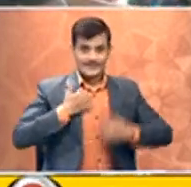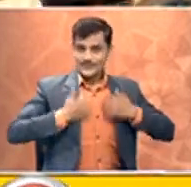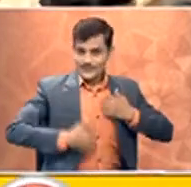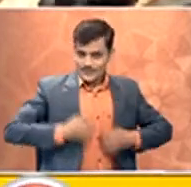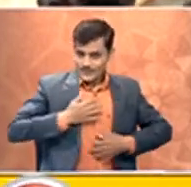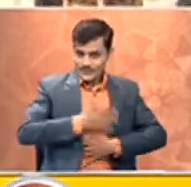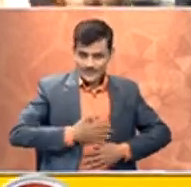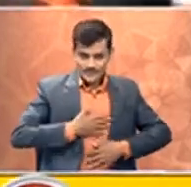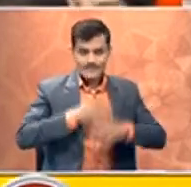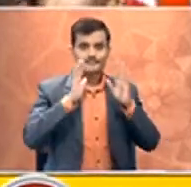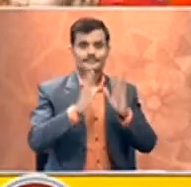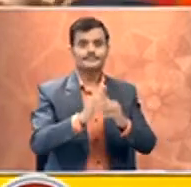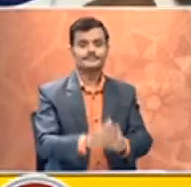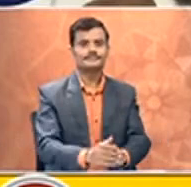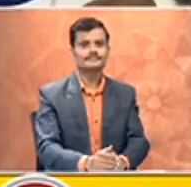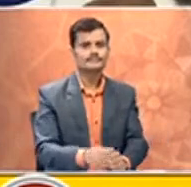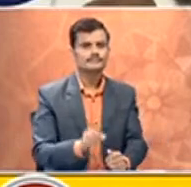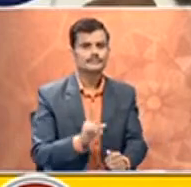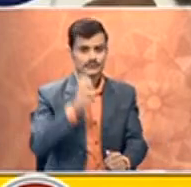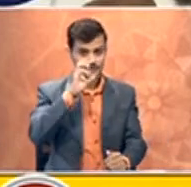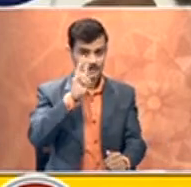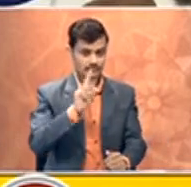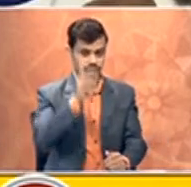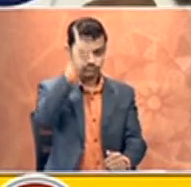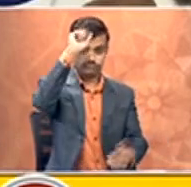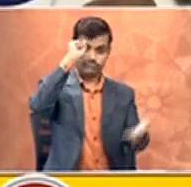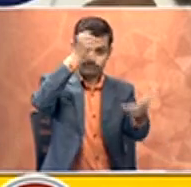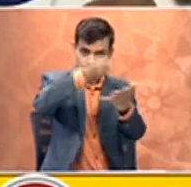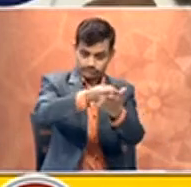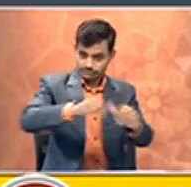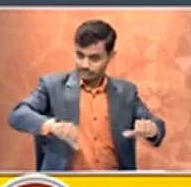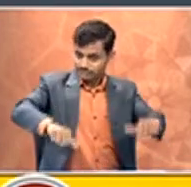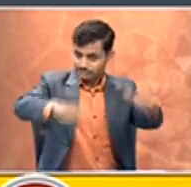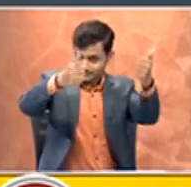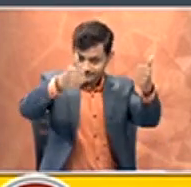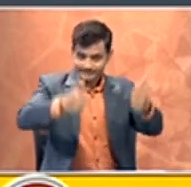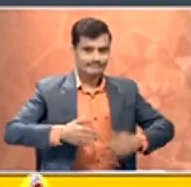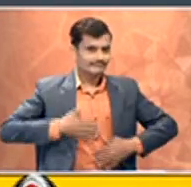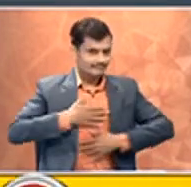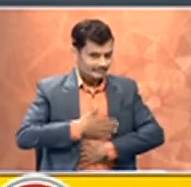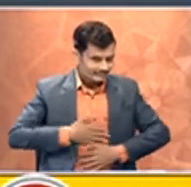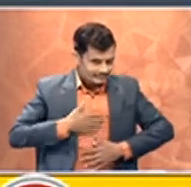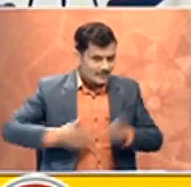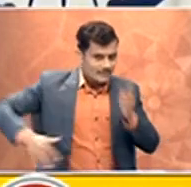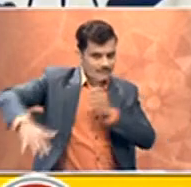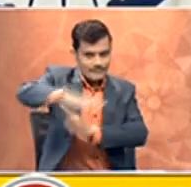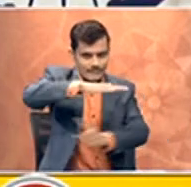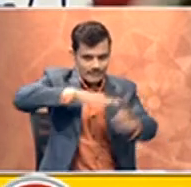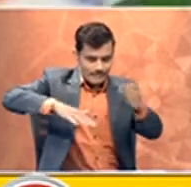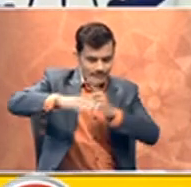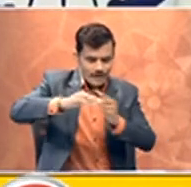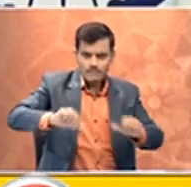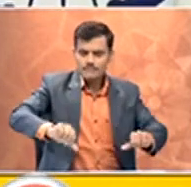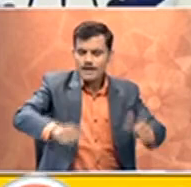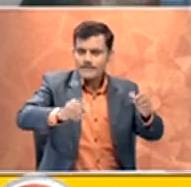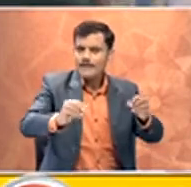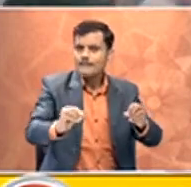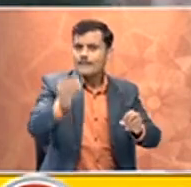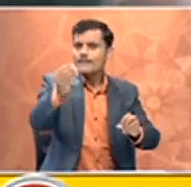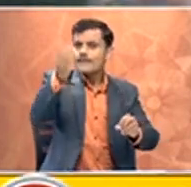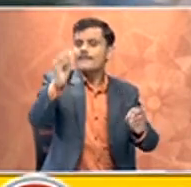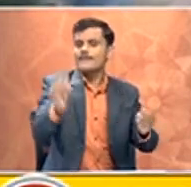महीना। चंद्रयान की सफलता ने उत्सव के इस माहौल को कई गुना बढ़ा दिया